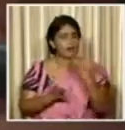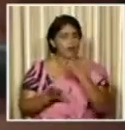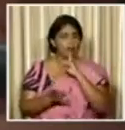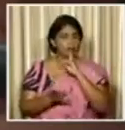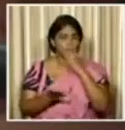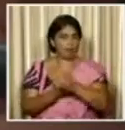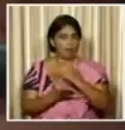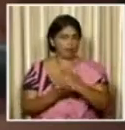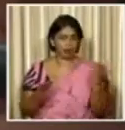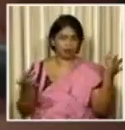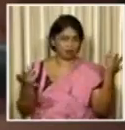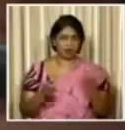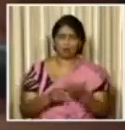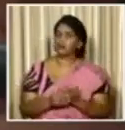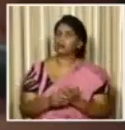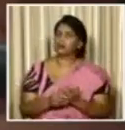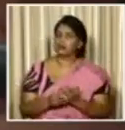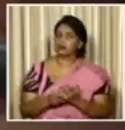නේ